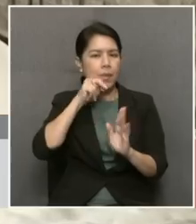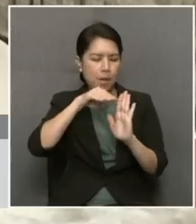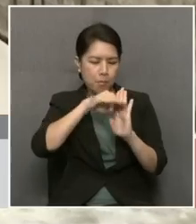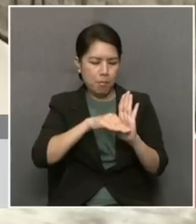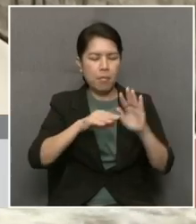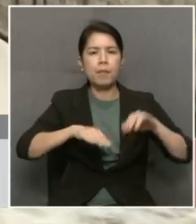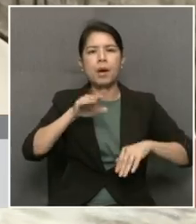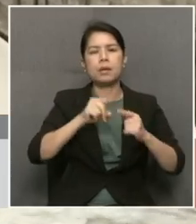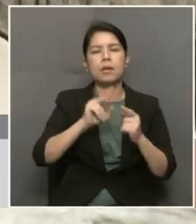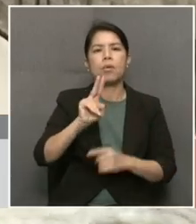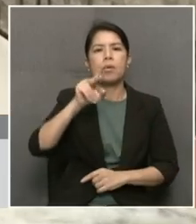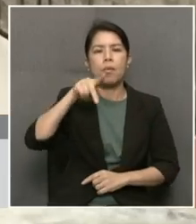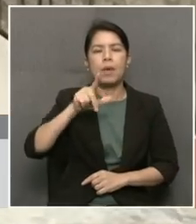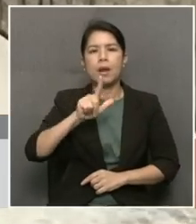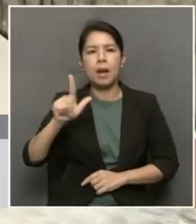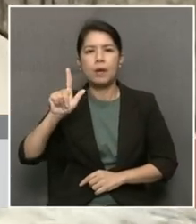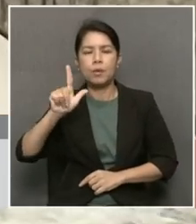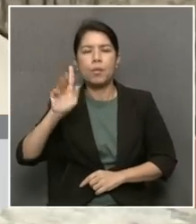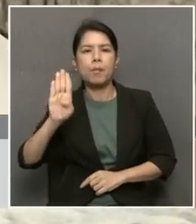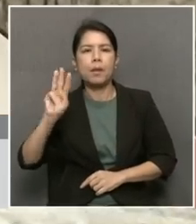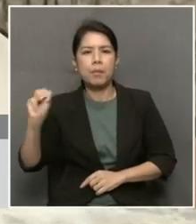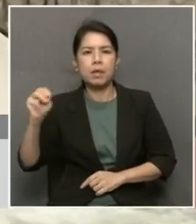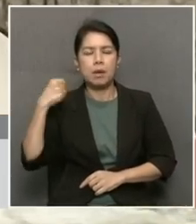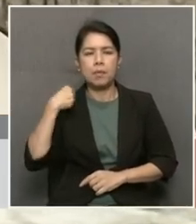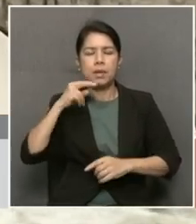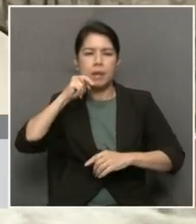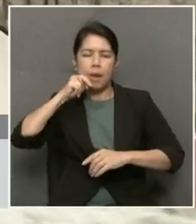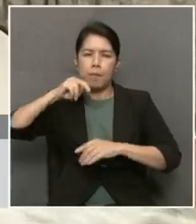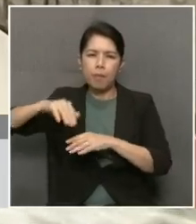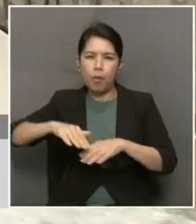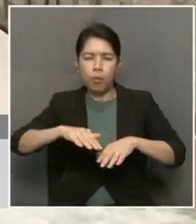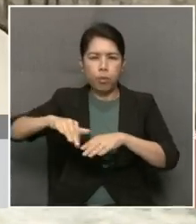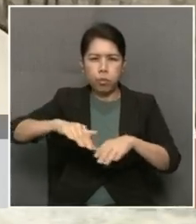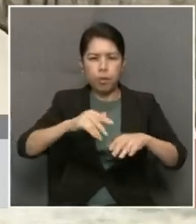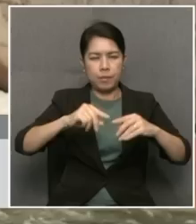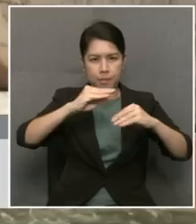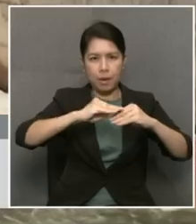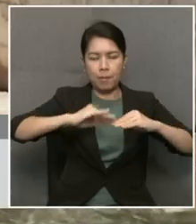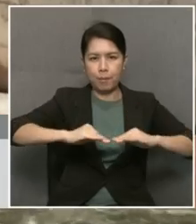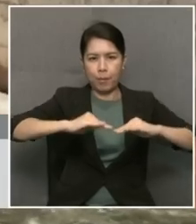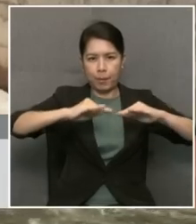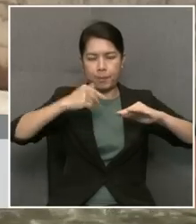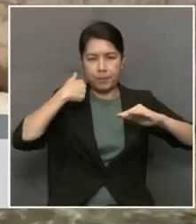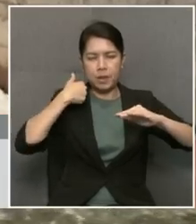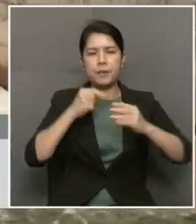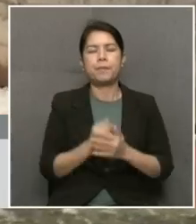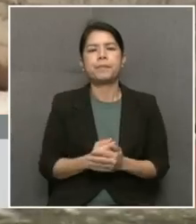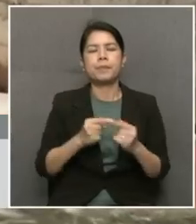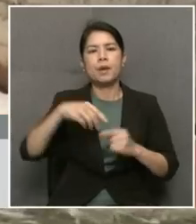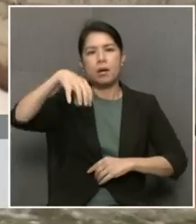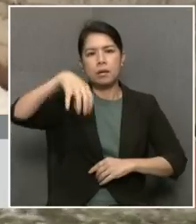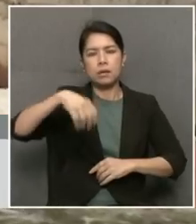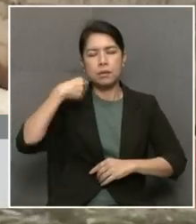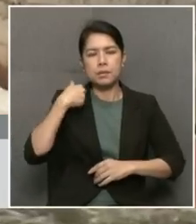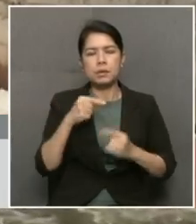ล้านลูกบาทเมตแล้วก็ยังมีน้ำไหลเข้าอ่างอีกจำนวนมากโดยทางโครงการส่งน้ำและบำรุงรักษาลำป่า